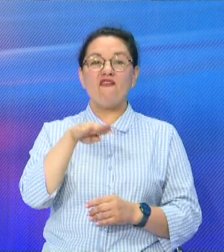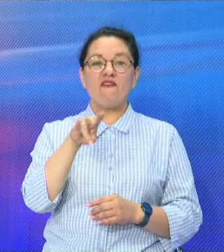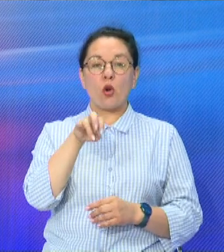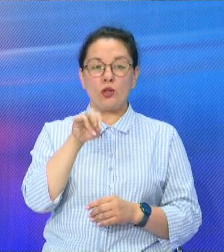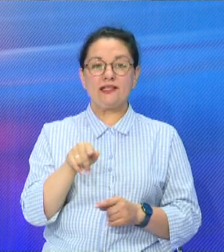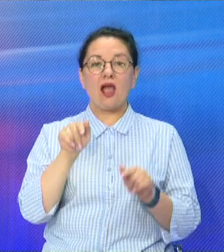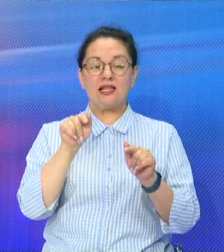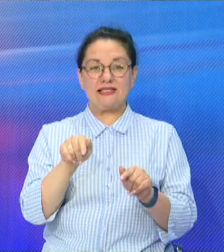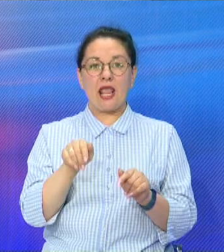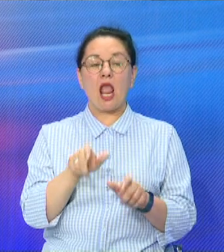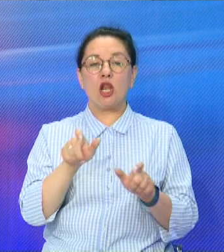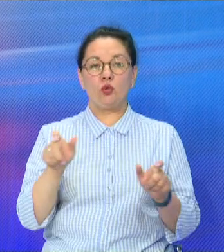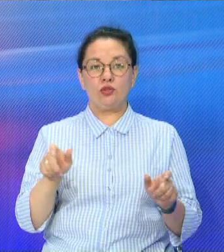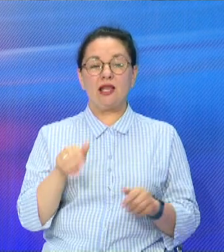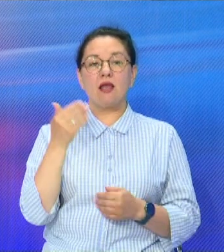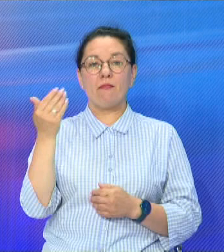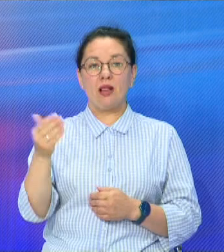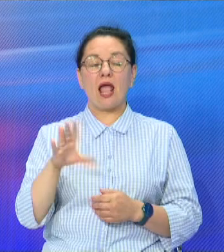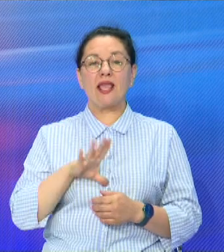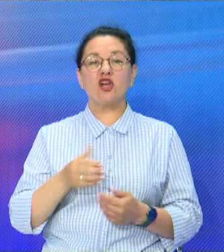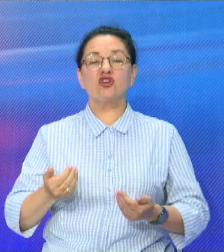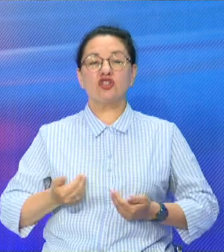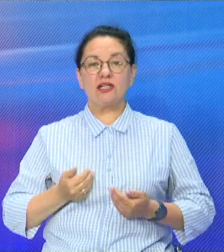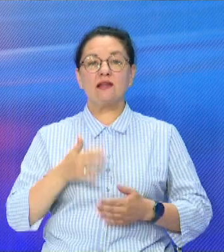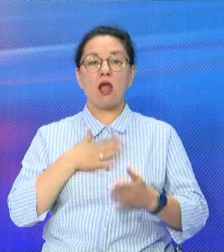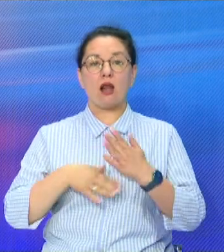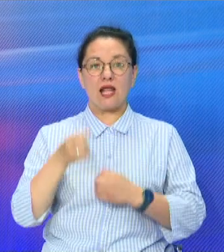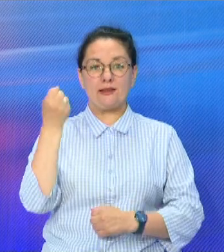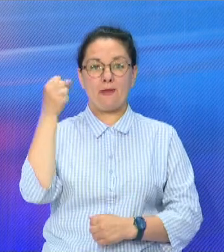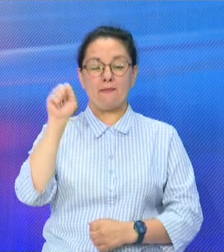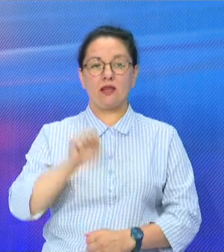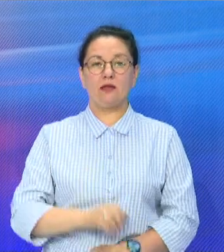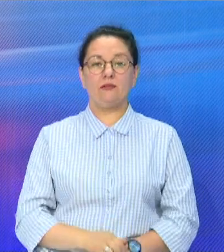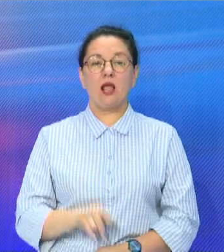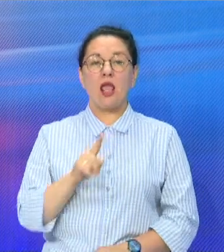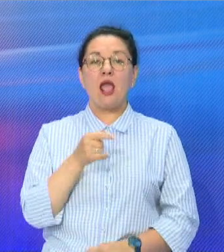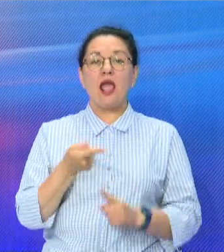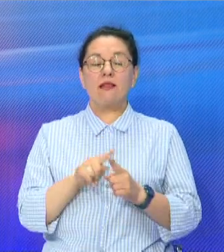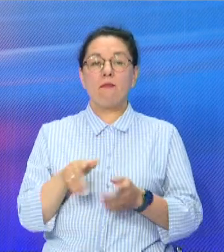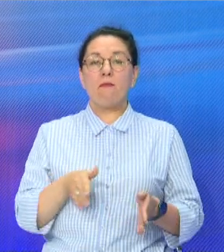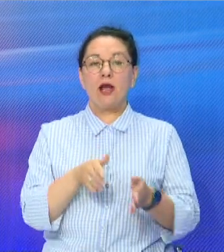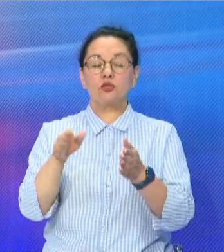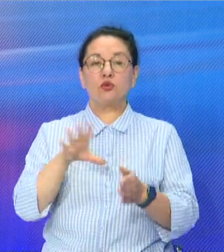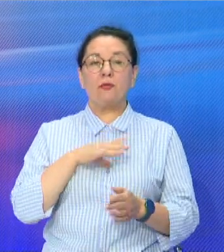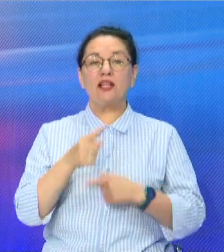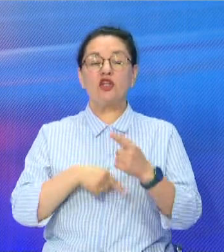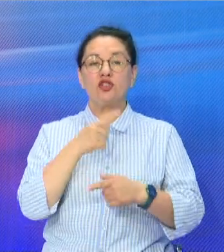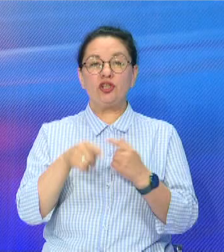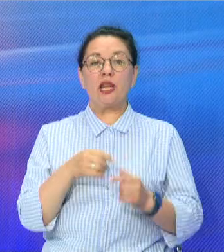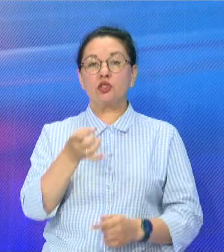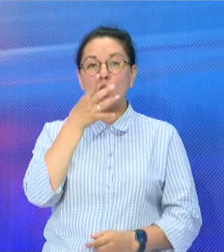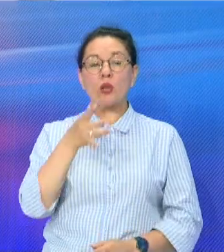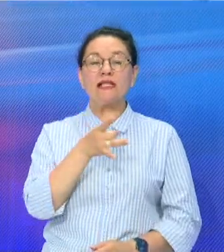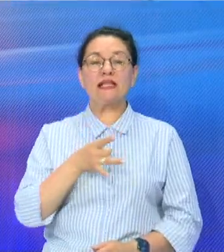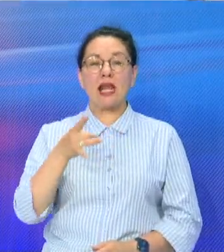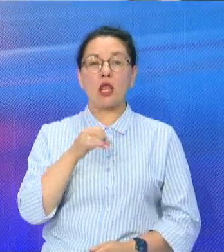это их была жизнь отдано жизни ради победы маршрут автопробегу прошел по развязке партизанская грузинской